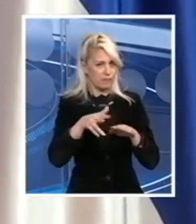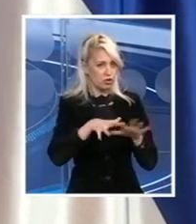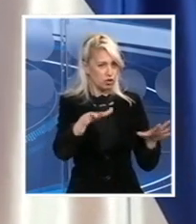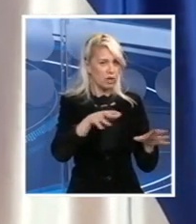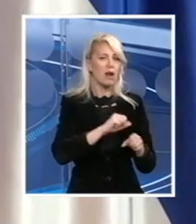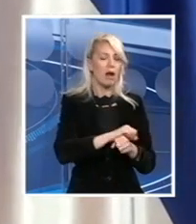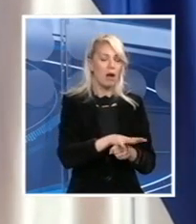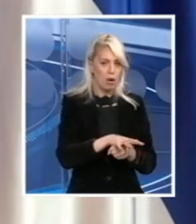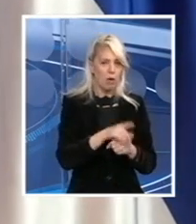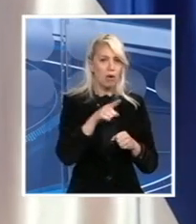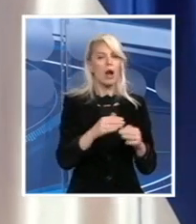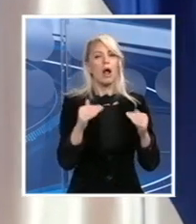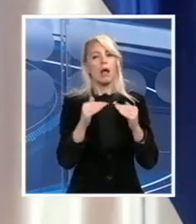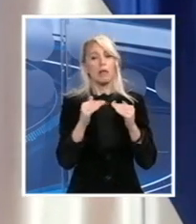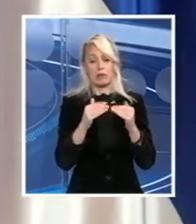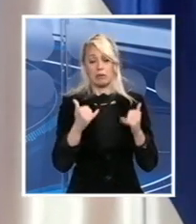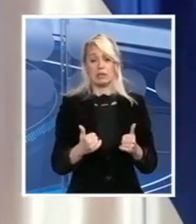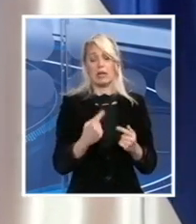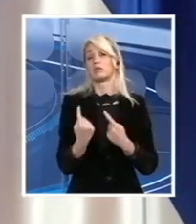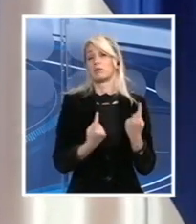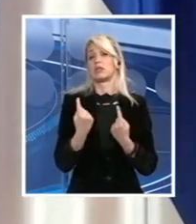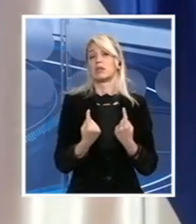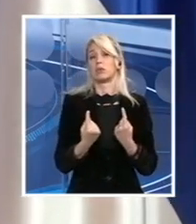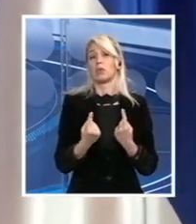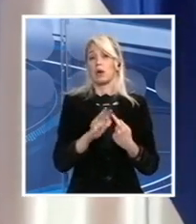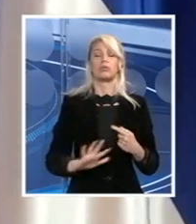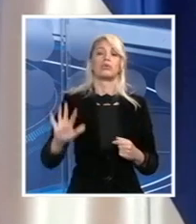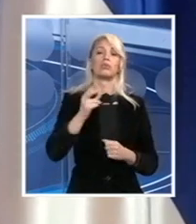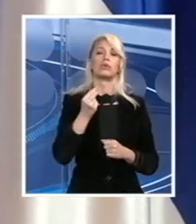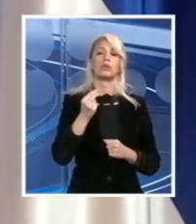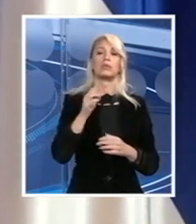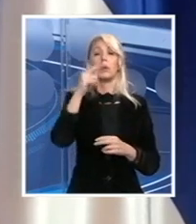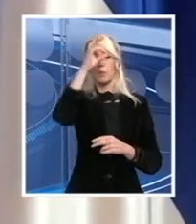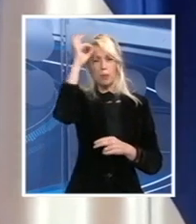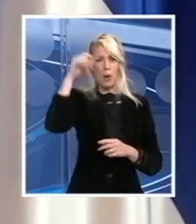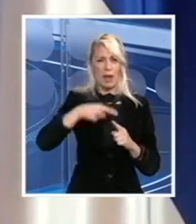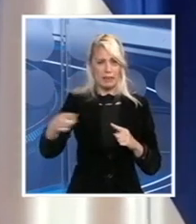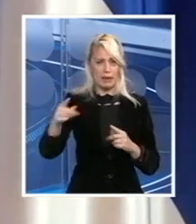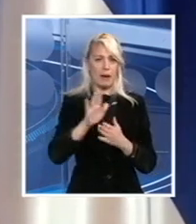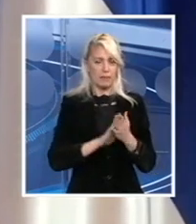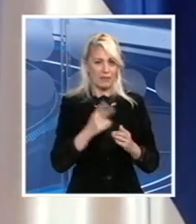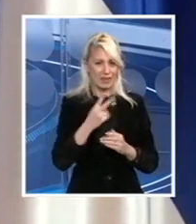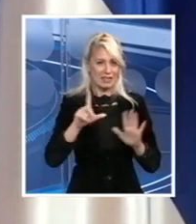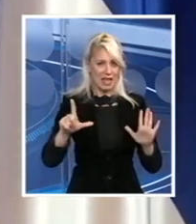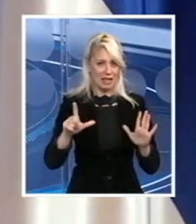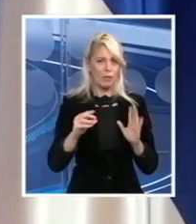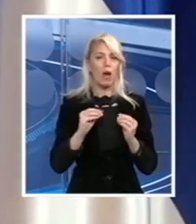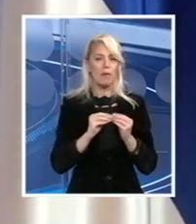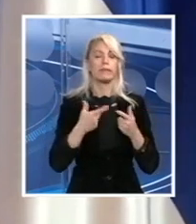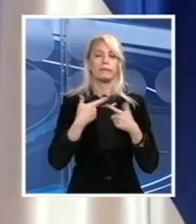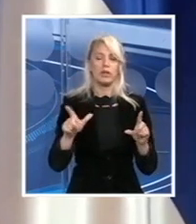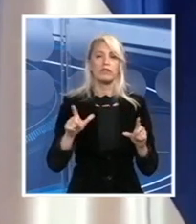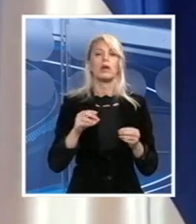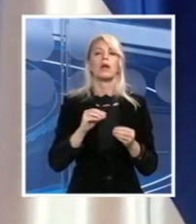bolesti COVID-19 u skladu sa trenutnom epidemiološkom situacijom. Od ponedeljka 27. aprila dozvoljen je rad pijacama